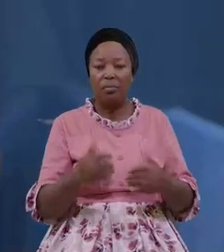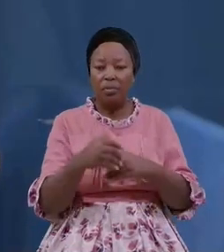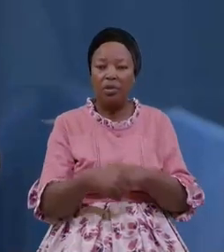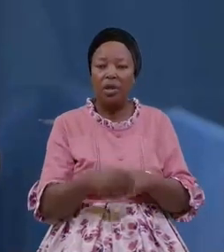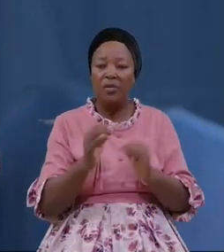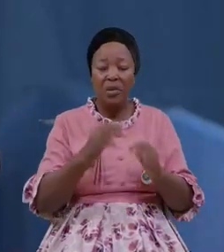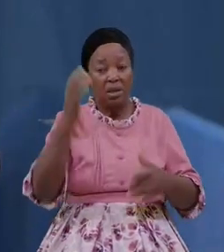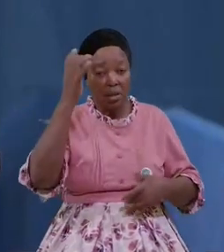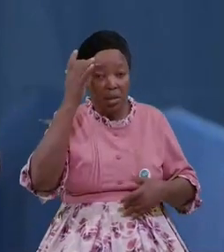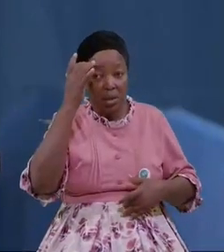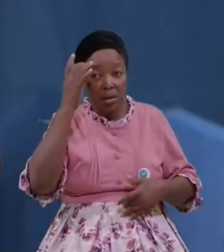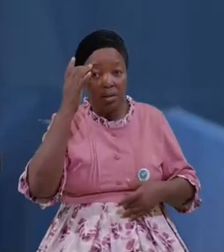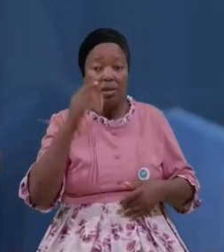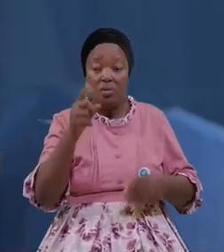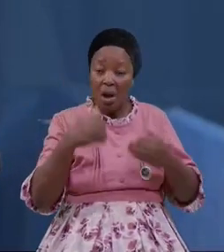t